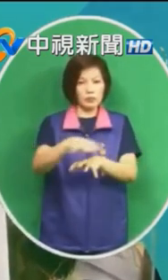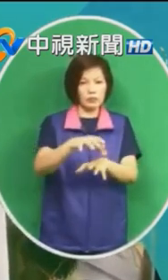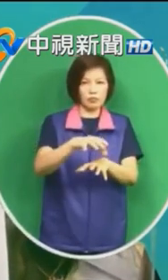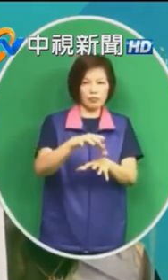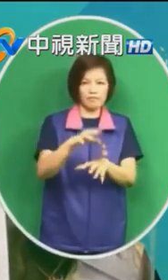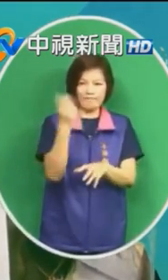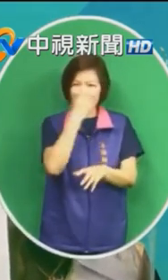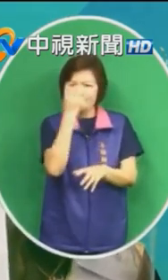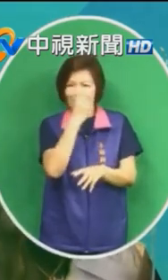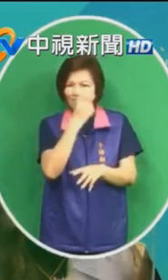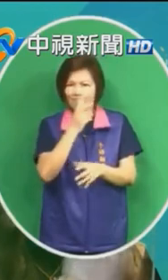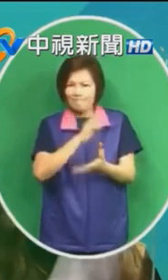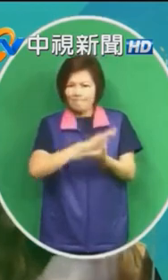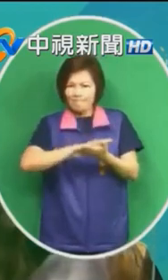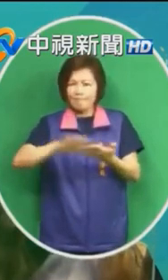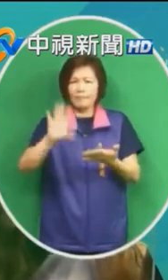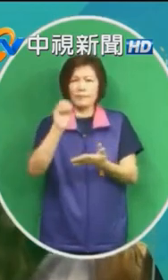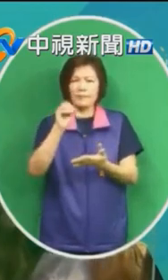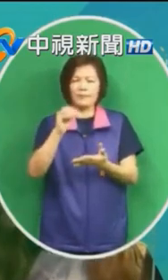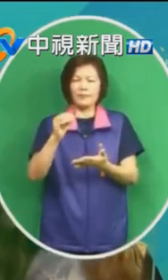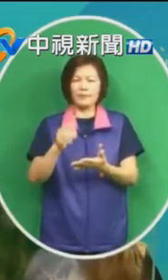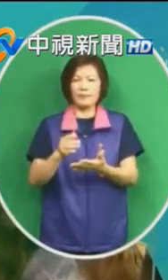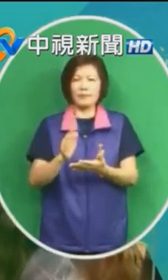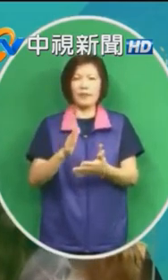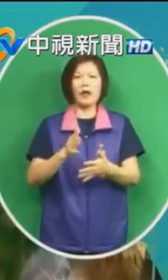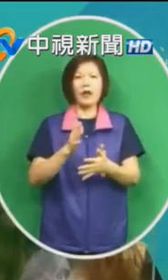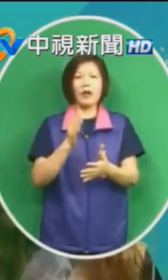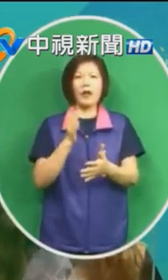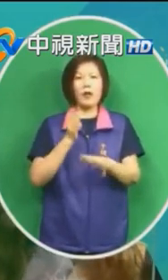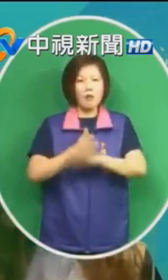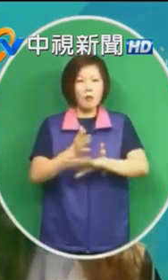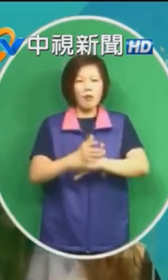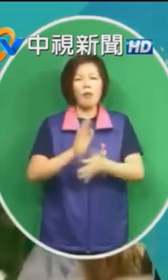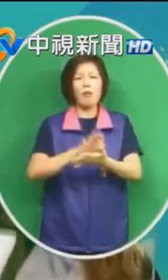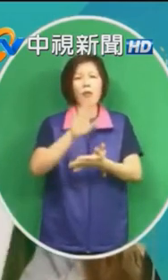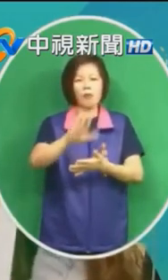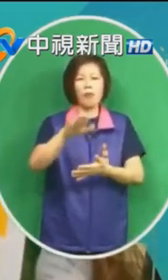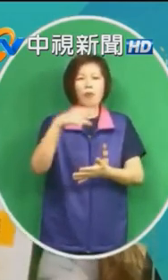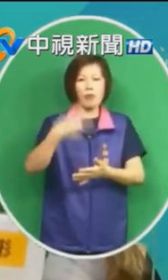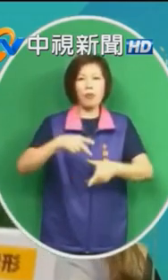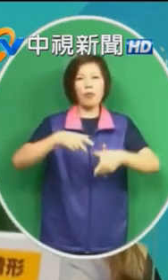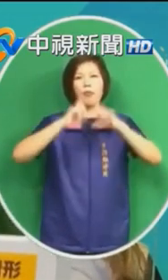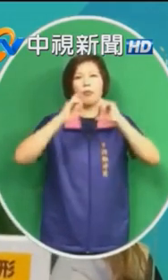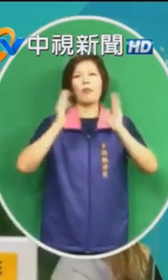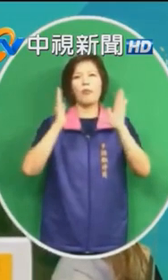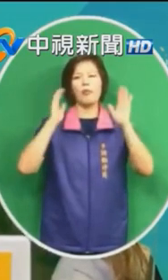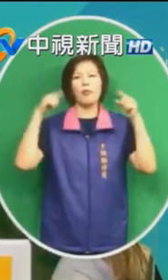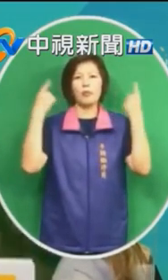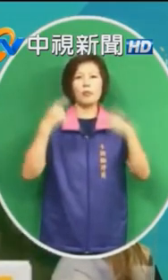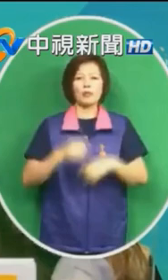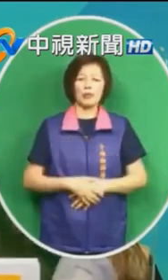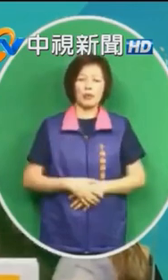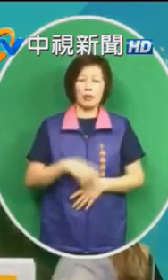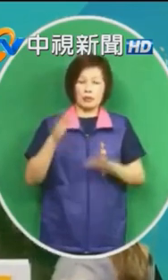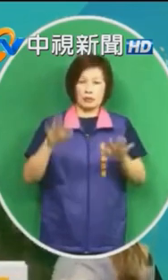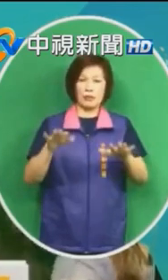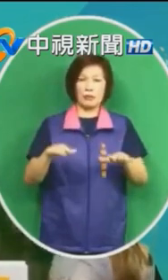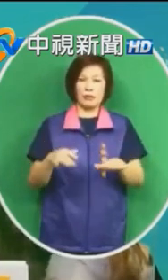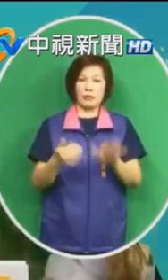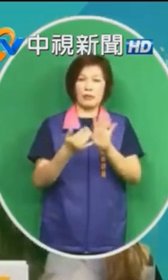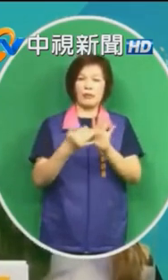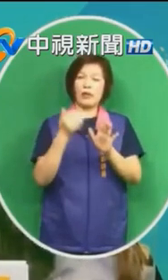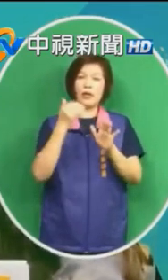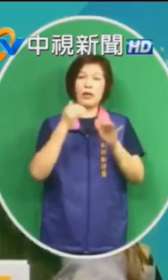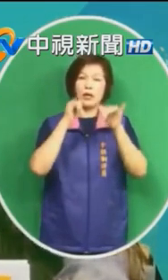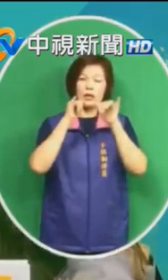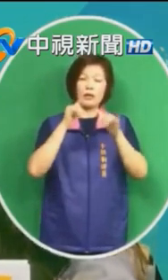检啊，通过之后才能恢复所有的一个门诊诊疗。那么以目前在芳疗医院所做